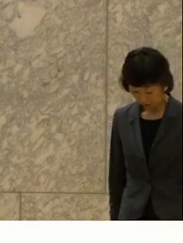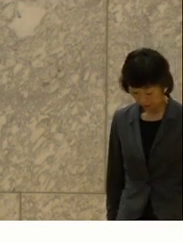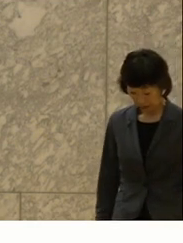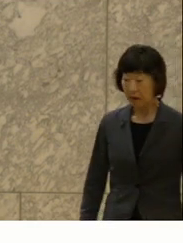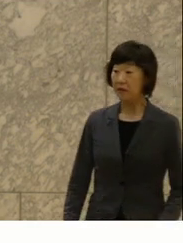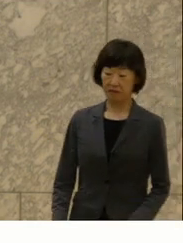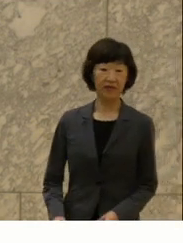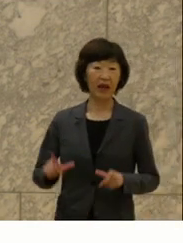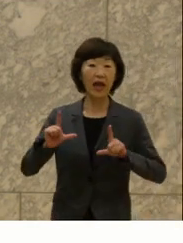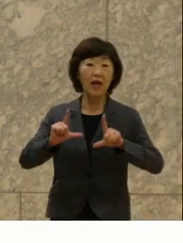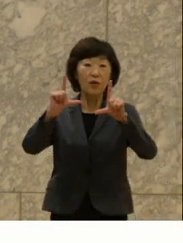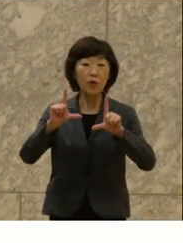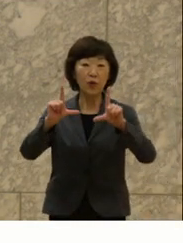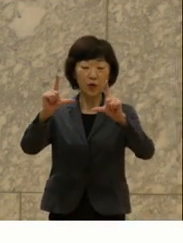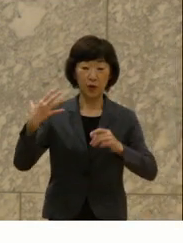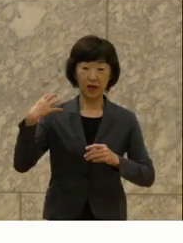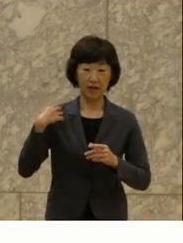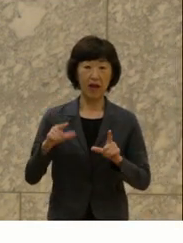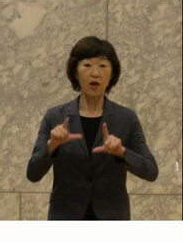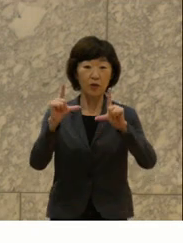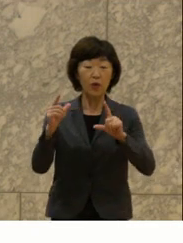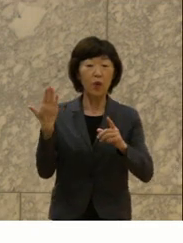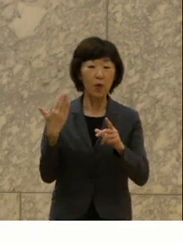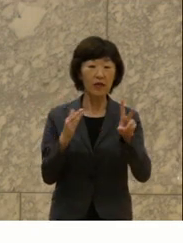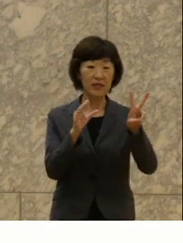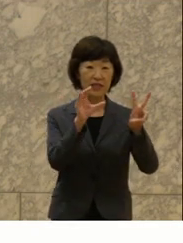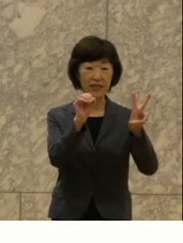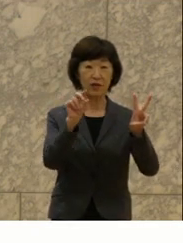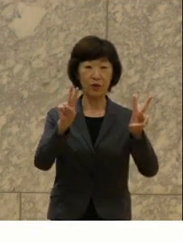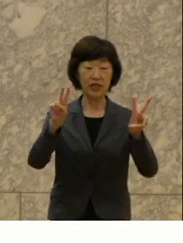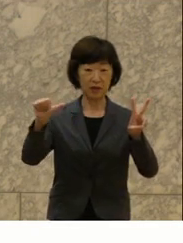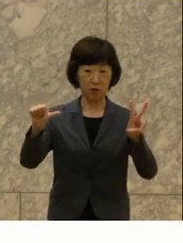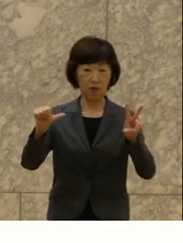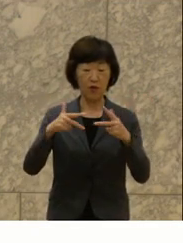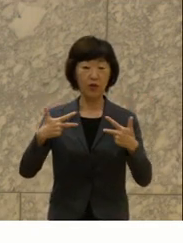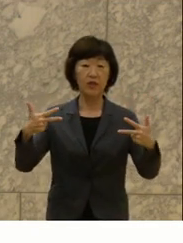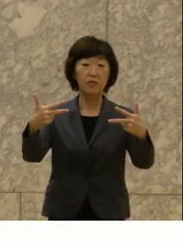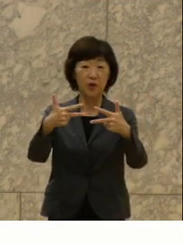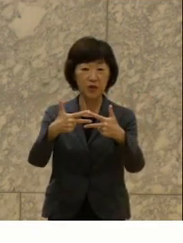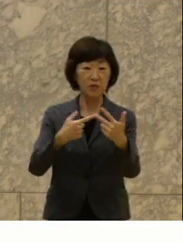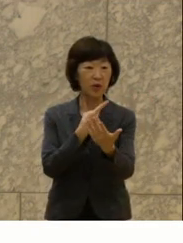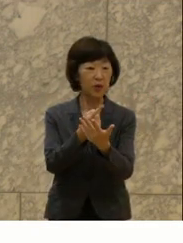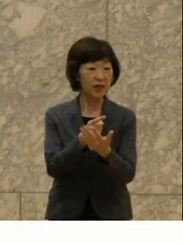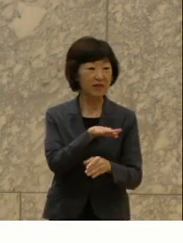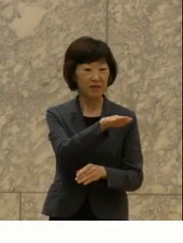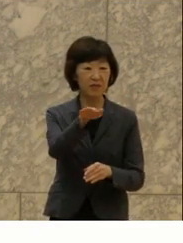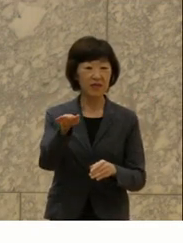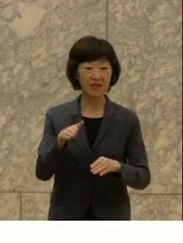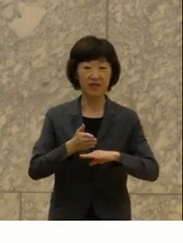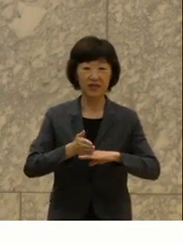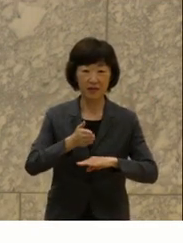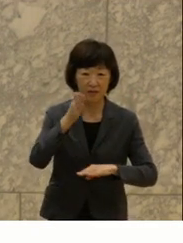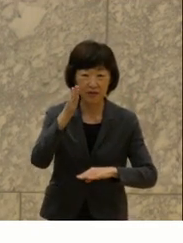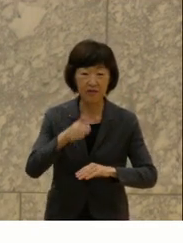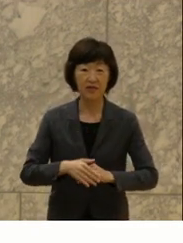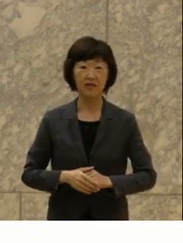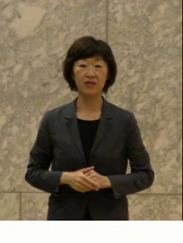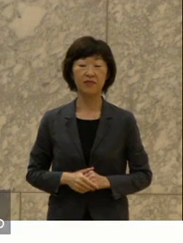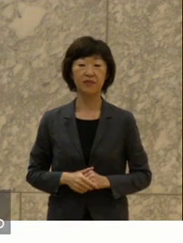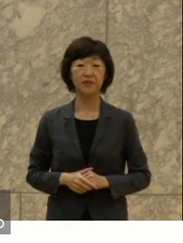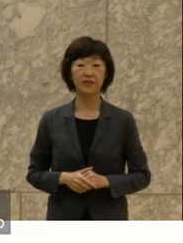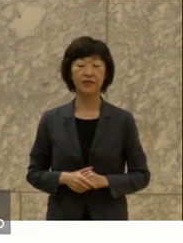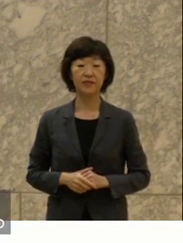東京都が主催する東京フォワード2025シンポジウムにご参加いただきまして誠にありがとうございます